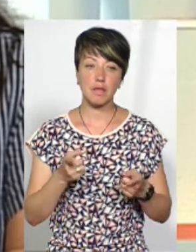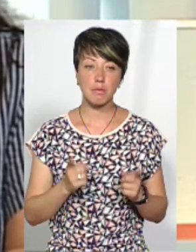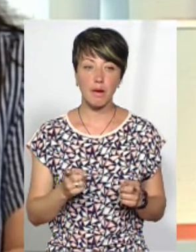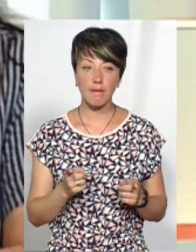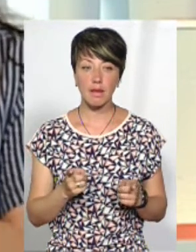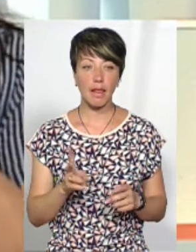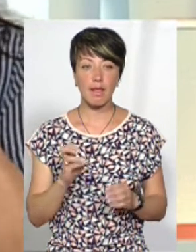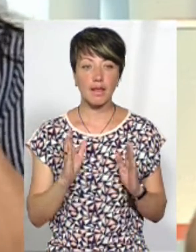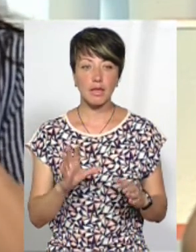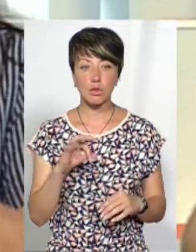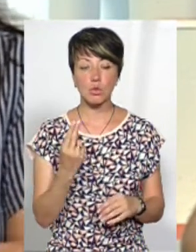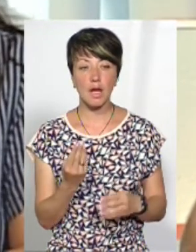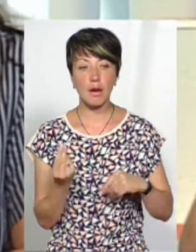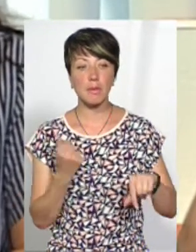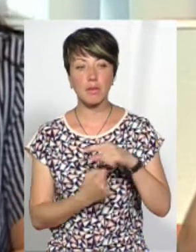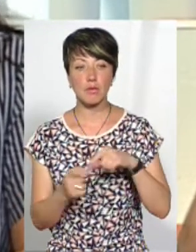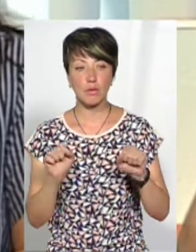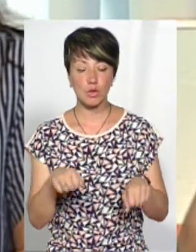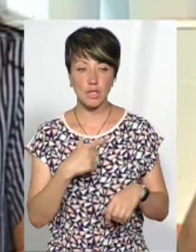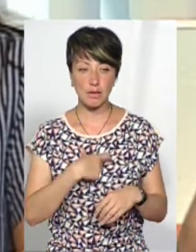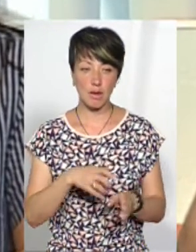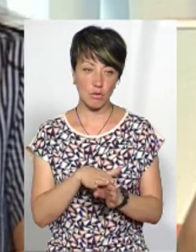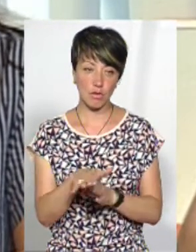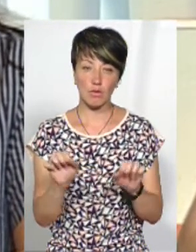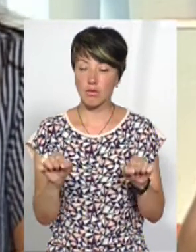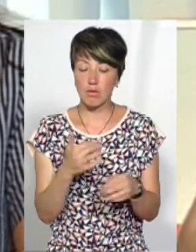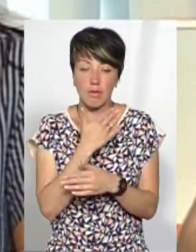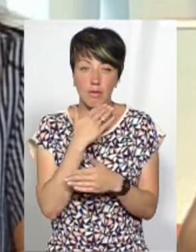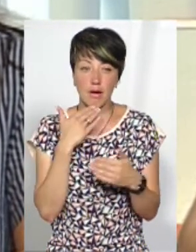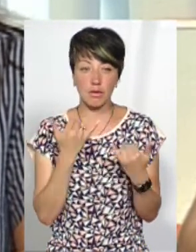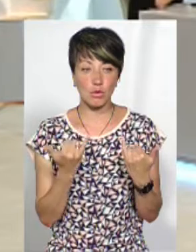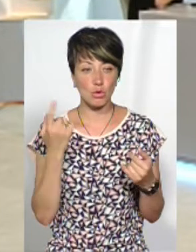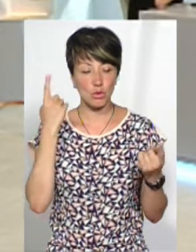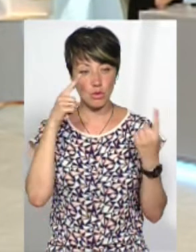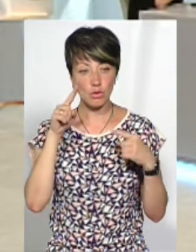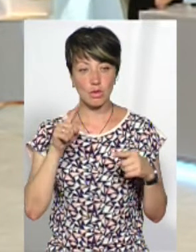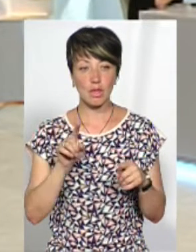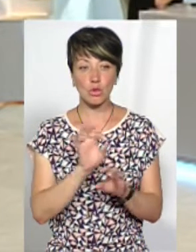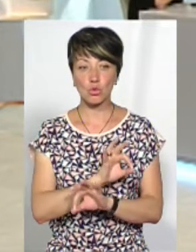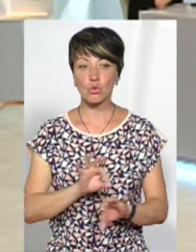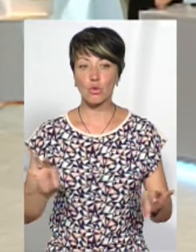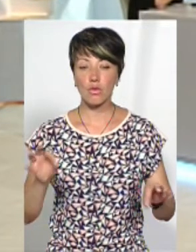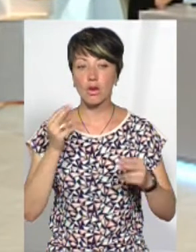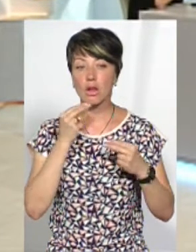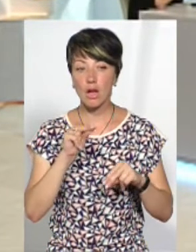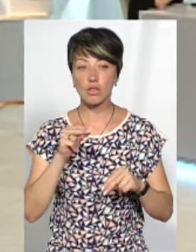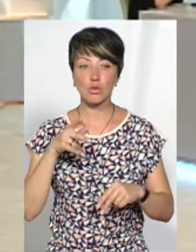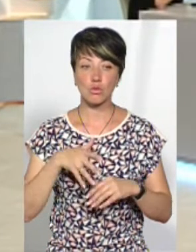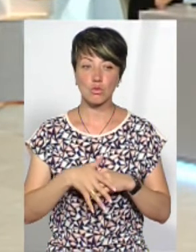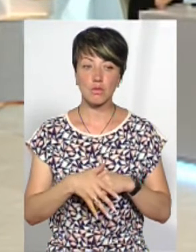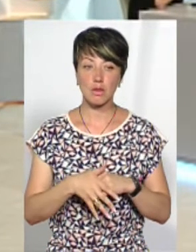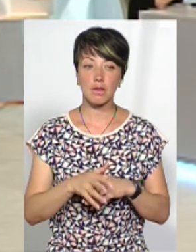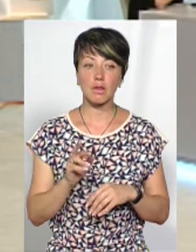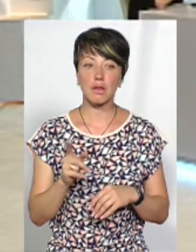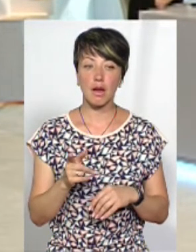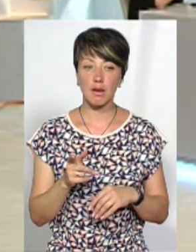насправді ж не тільки ж в соціальному підприємстві можна себе реалізувати. Тобто було багато сьогодні чудових людей, які краще зрозуміли,